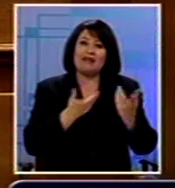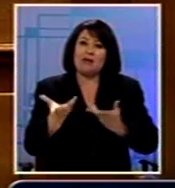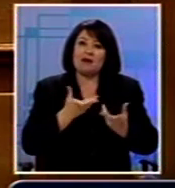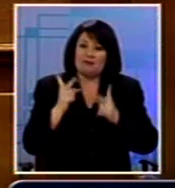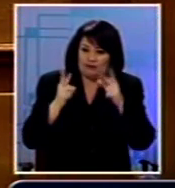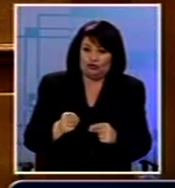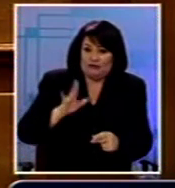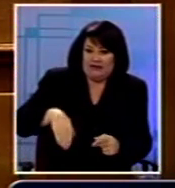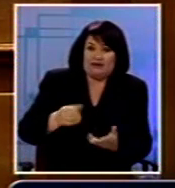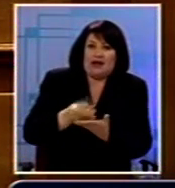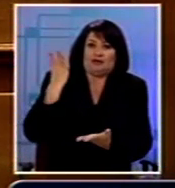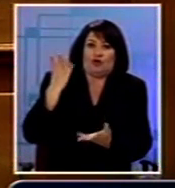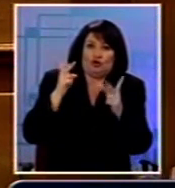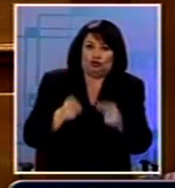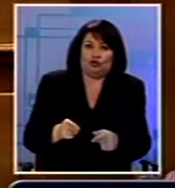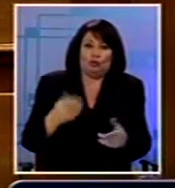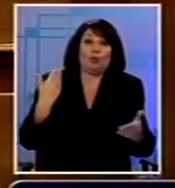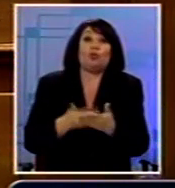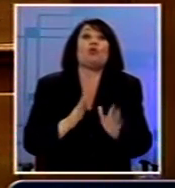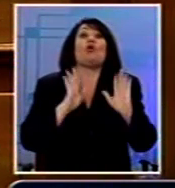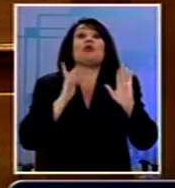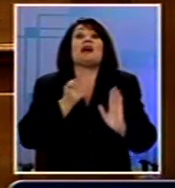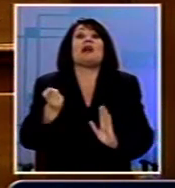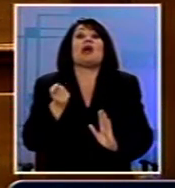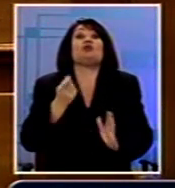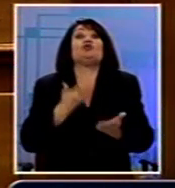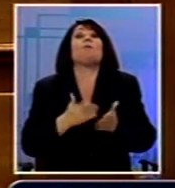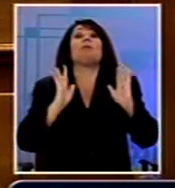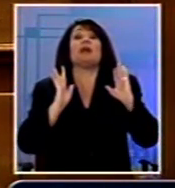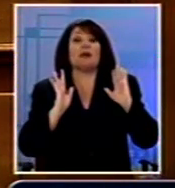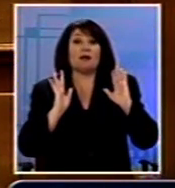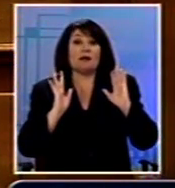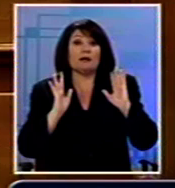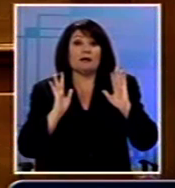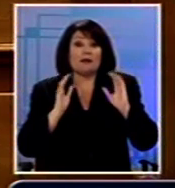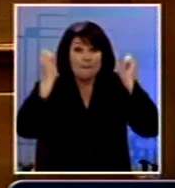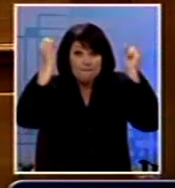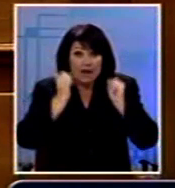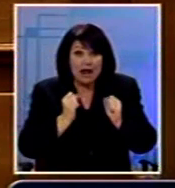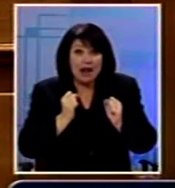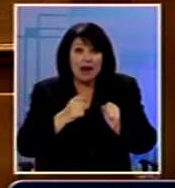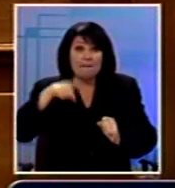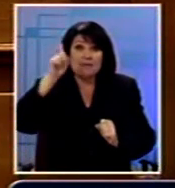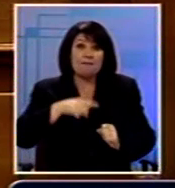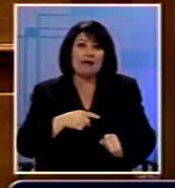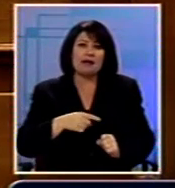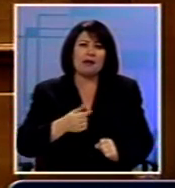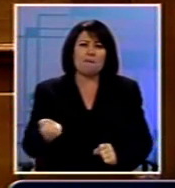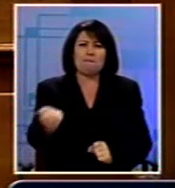τελευταία αξιολόγηση. Να μην τελειώσουμε την υπόθεση του χρέους. Να μας διαλύσουν, προσέξτε, μέσα σε μια μέρα οι